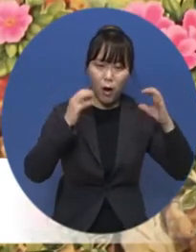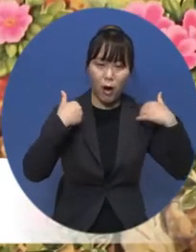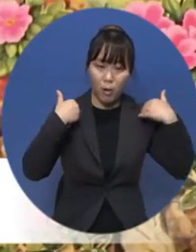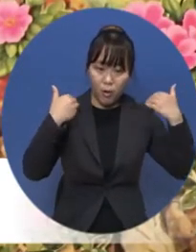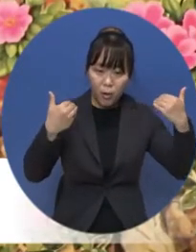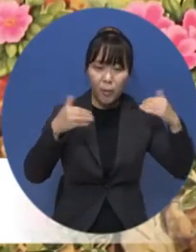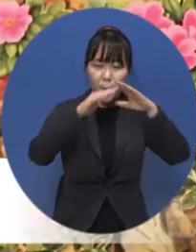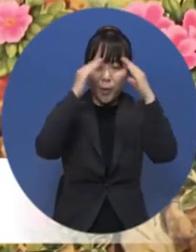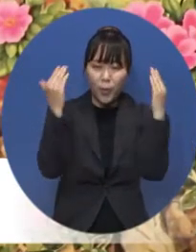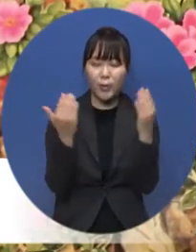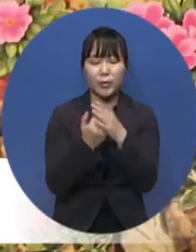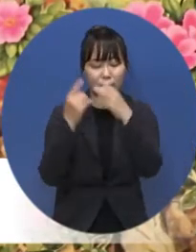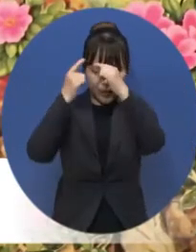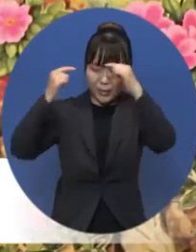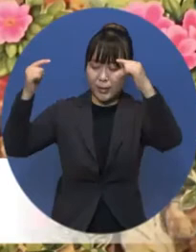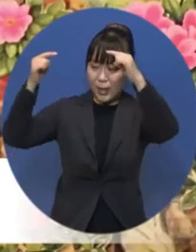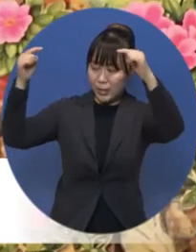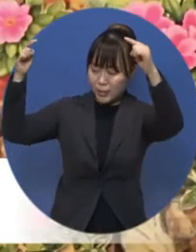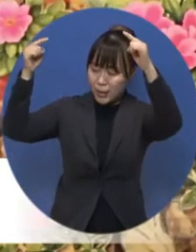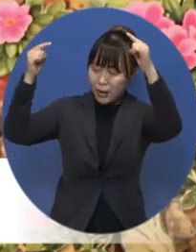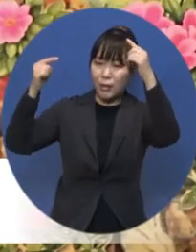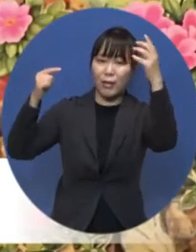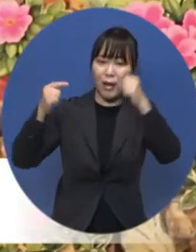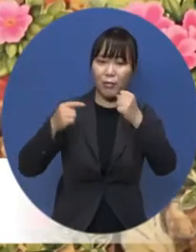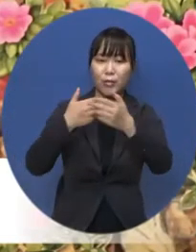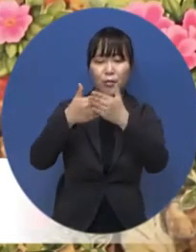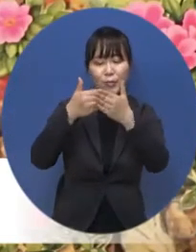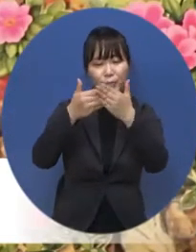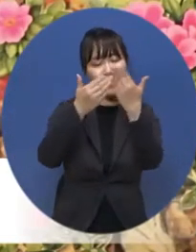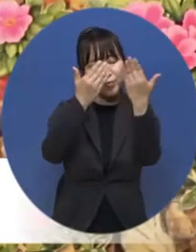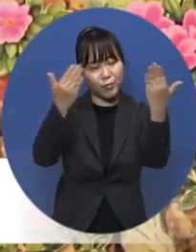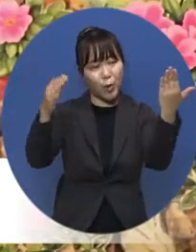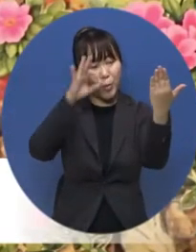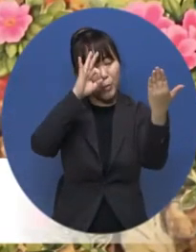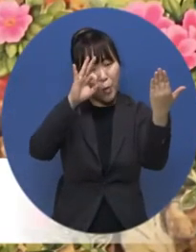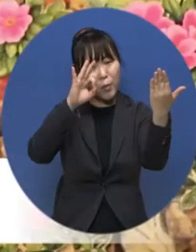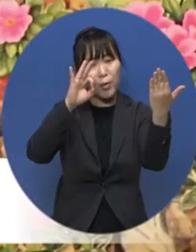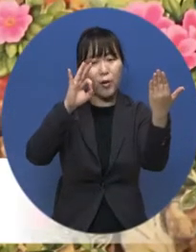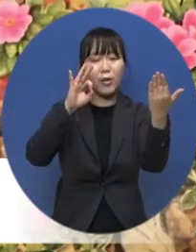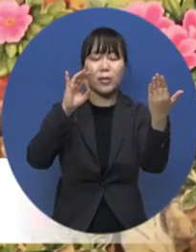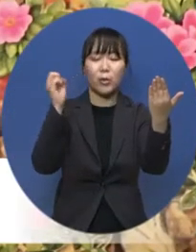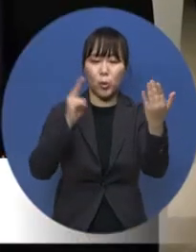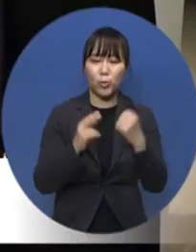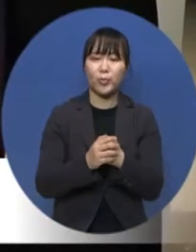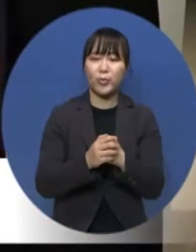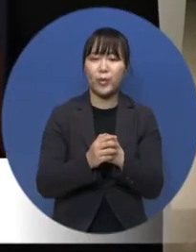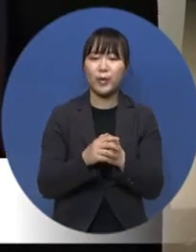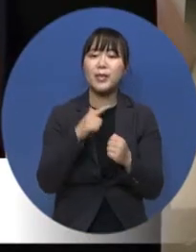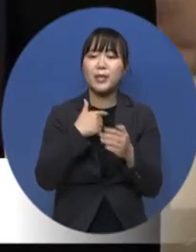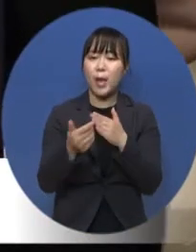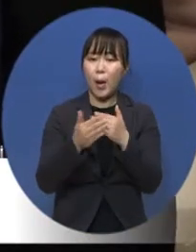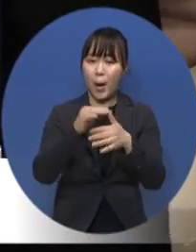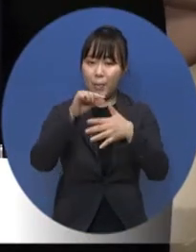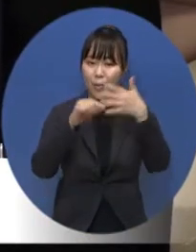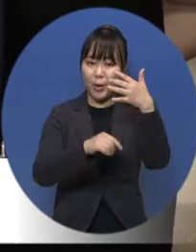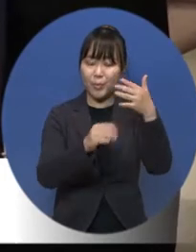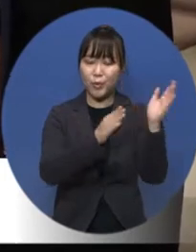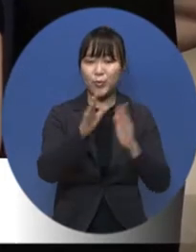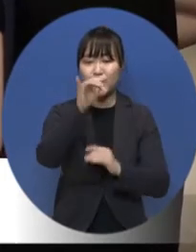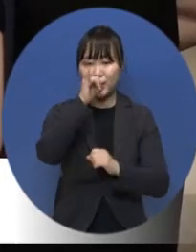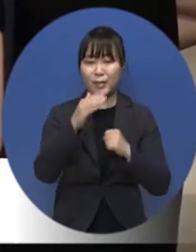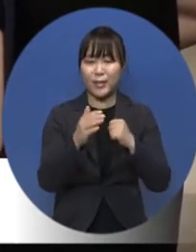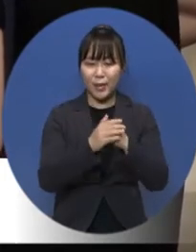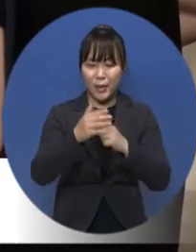어른이고 아이들이고 상상의 나래를 펴서 작품을 관람하시고 즐기시고 또한 체험 프로그램이 준비되어